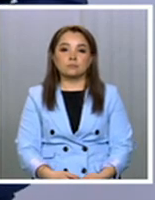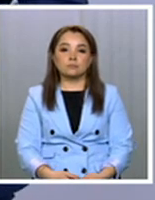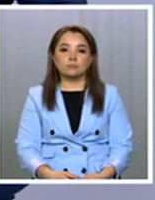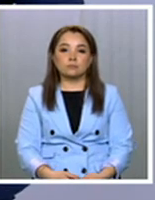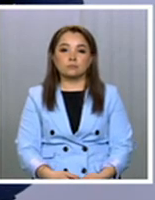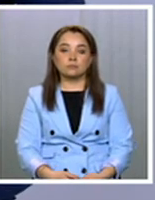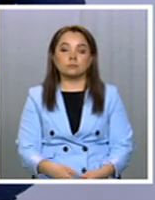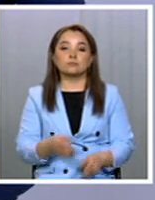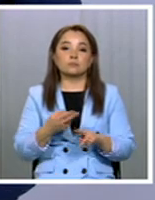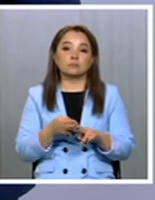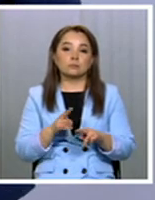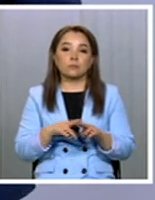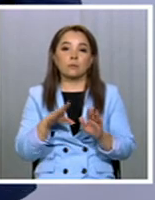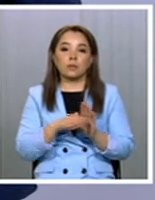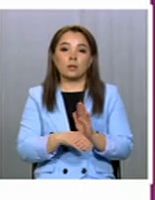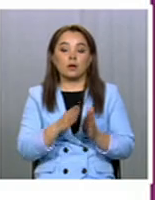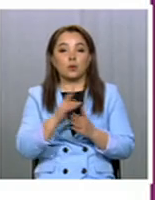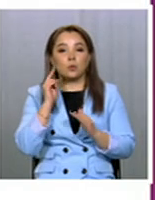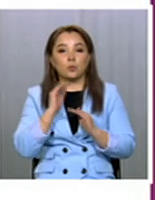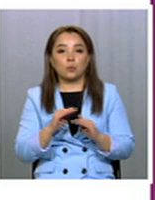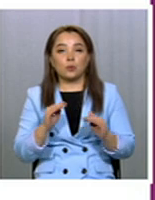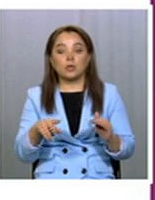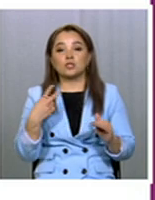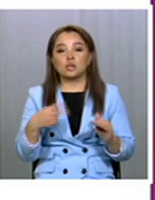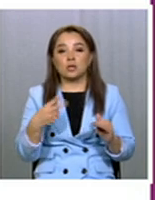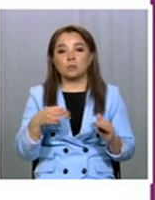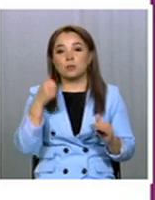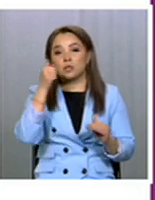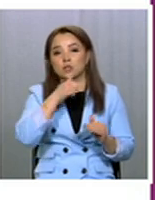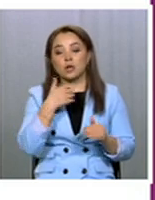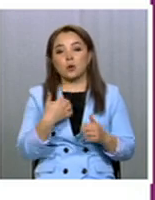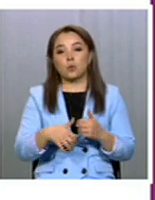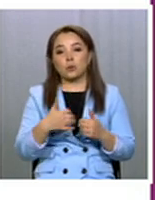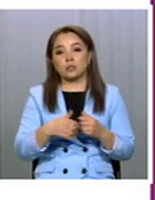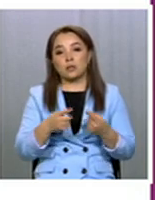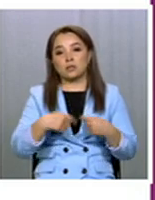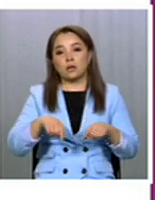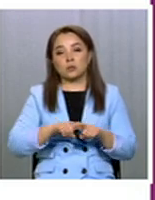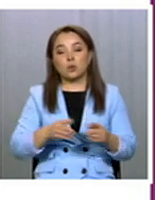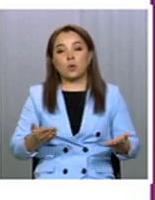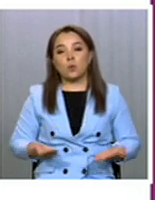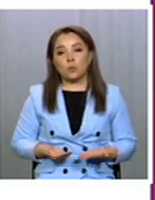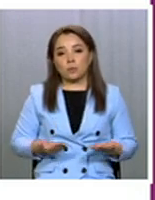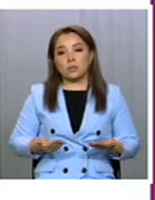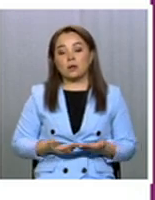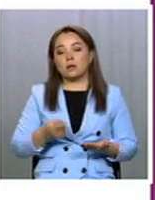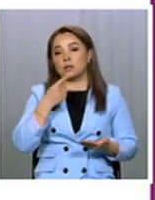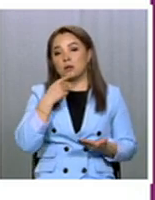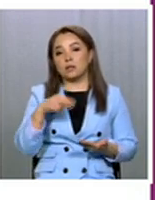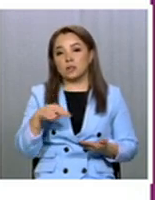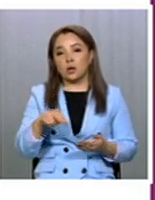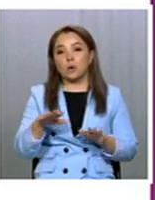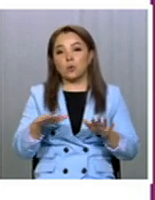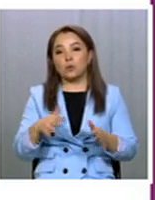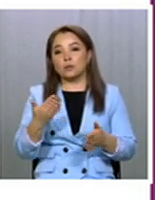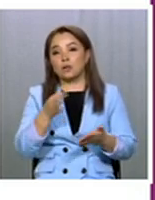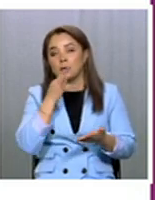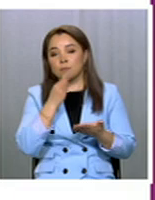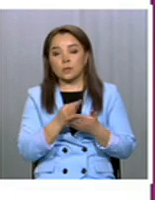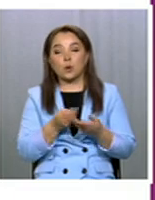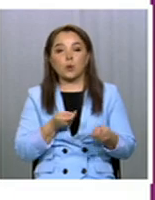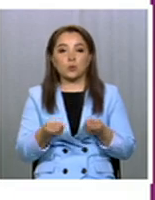Сонымен қатар оқушылар, 20-шы жылдарының ортасында қоғам өміріндегі әдебиеттің орны мен